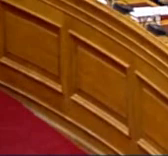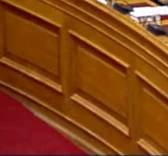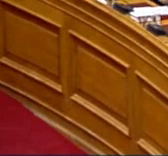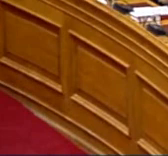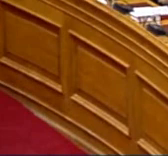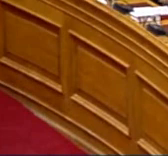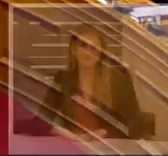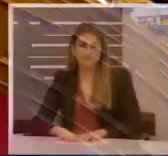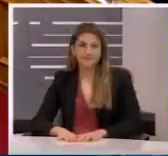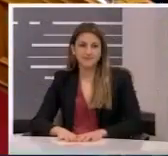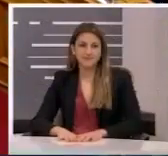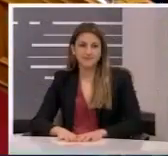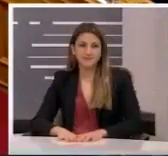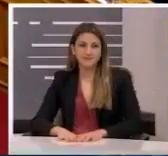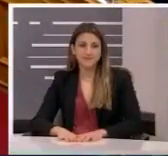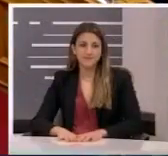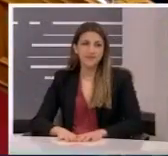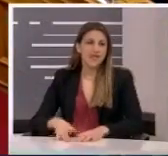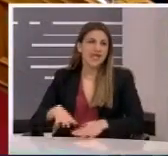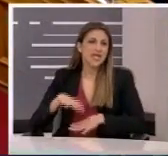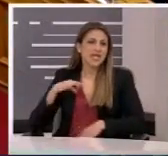Λοιπόν, κυρίες και κύριοι βουλευτές,